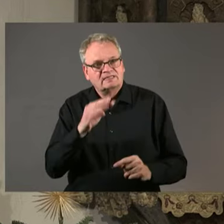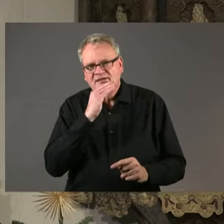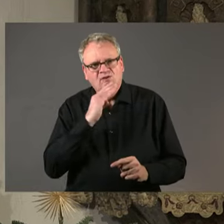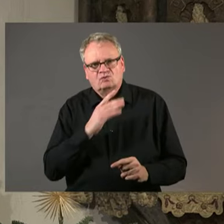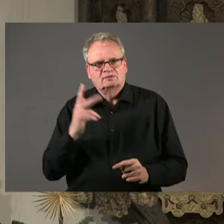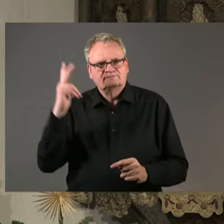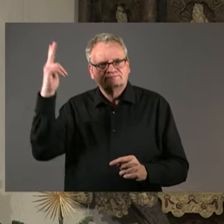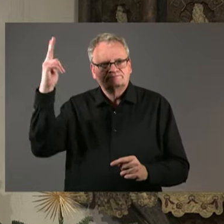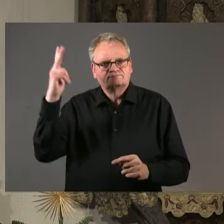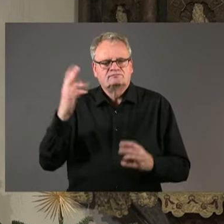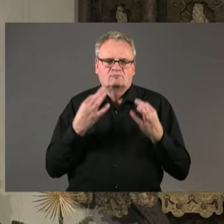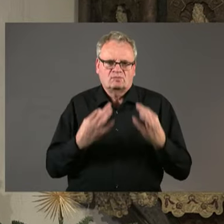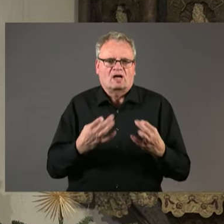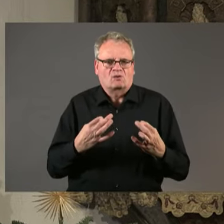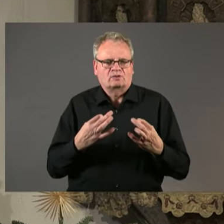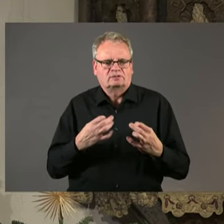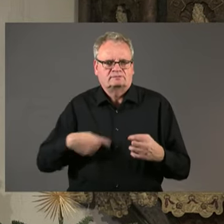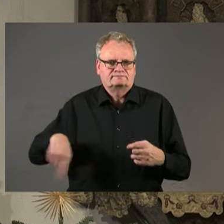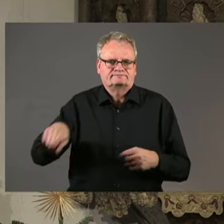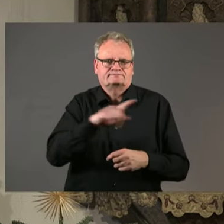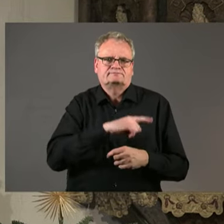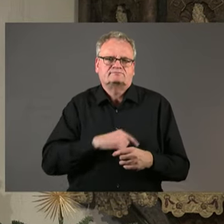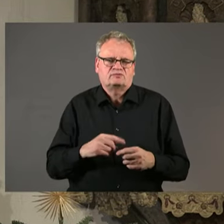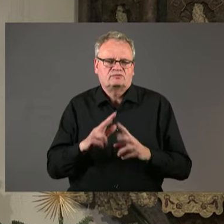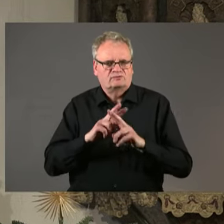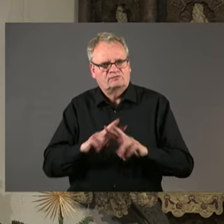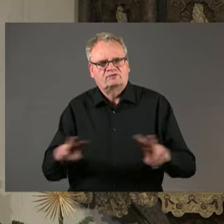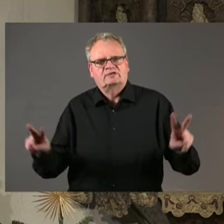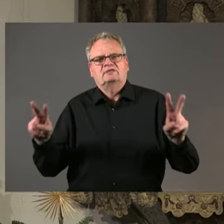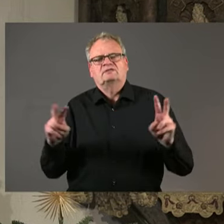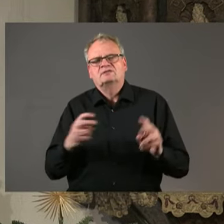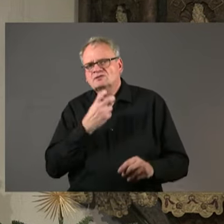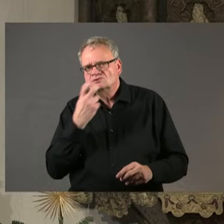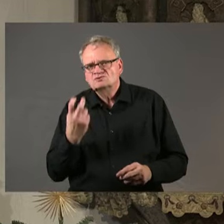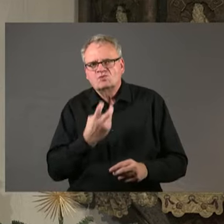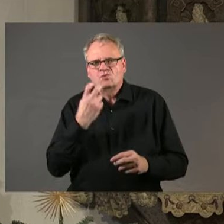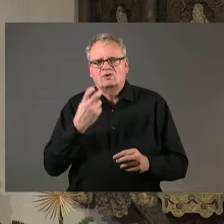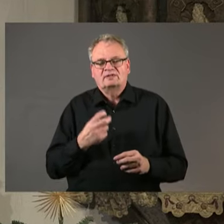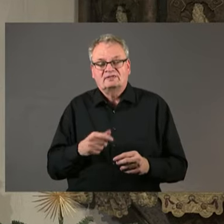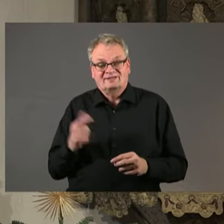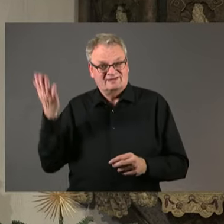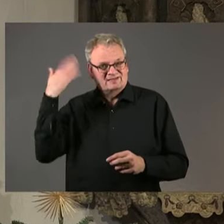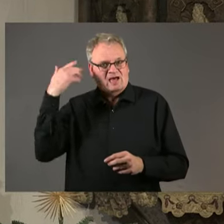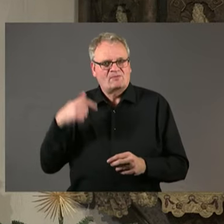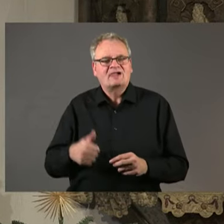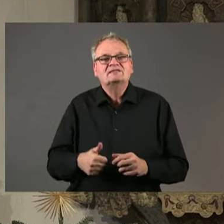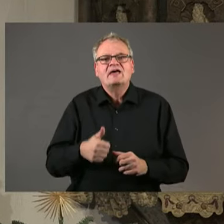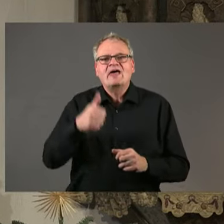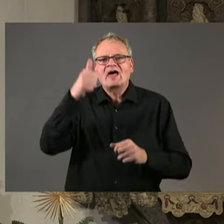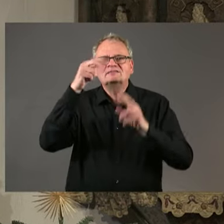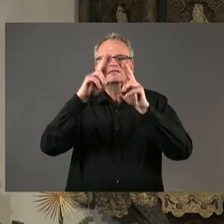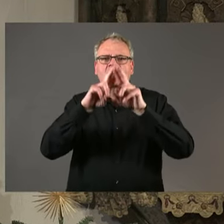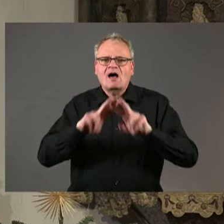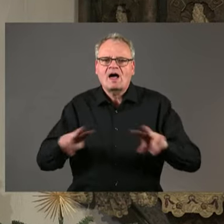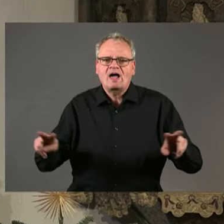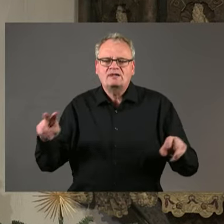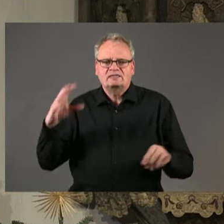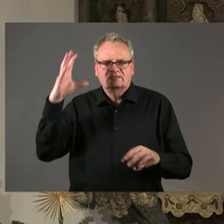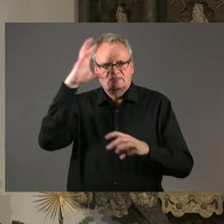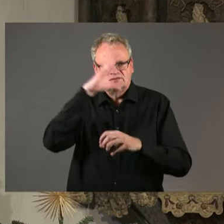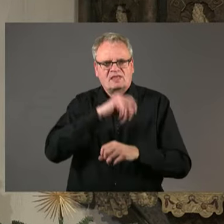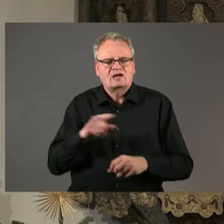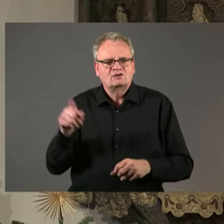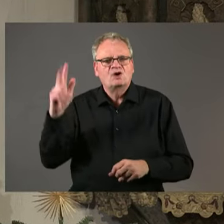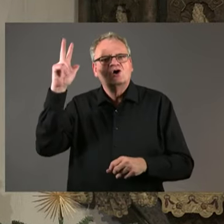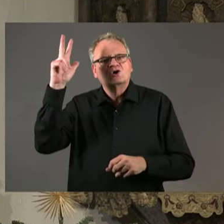alle suchen ernsthaft und erkennen in dieser ersten heiligen Nacht, dass Gott ganz anders